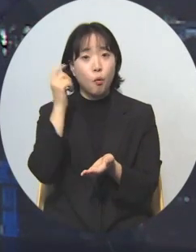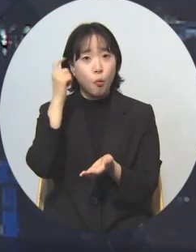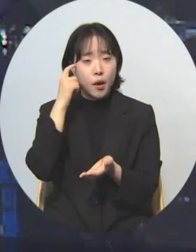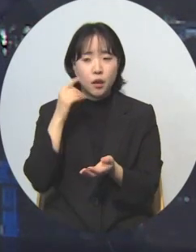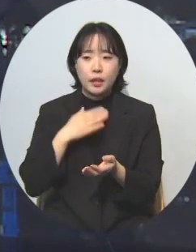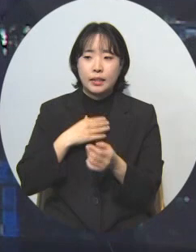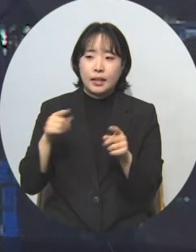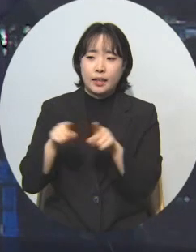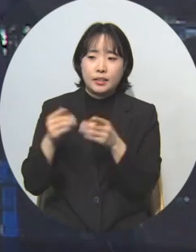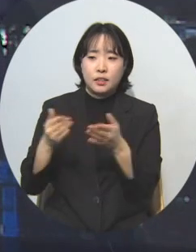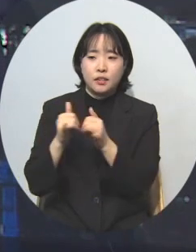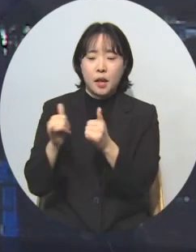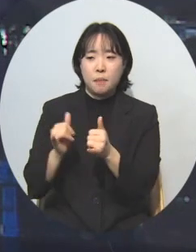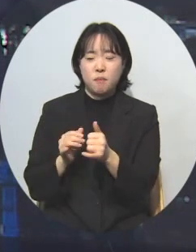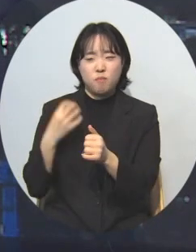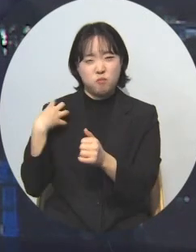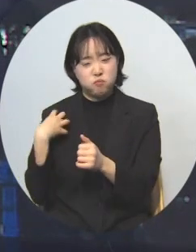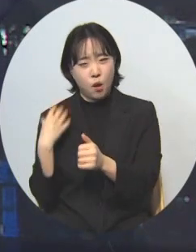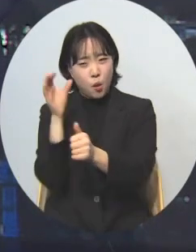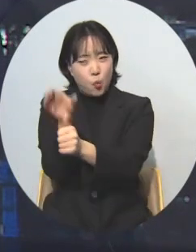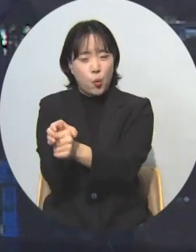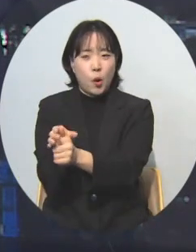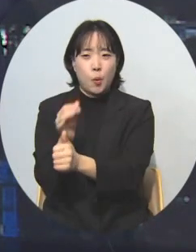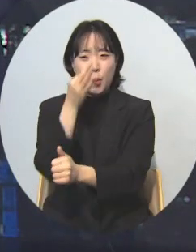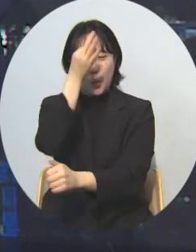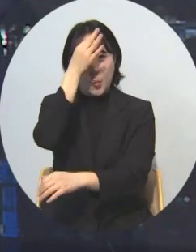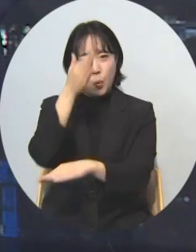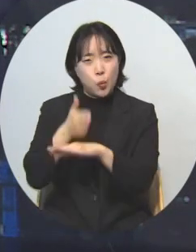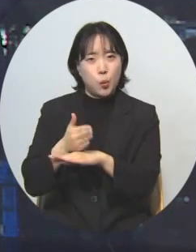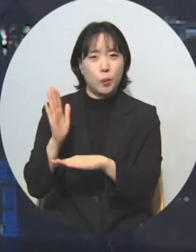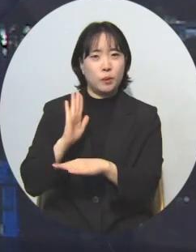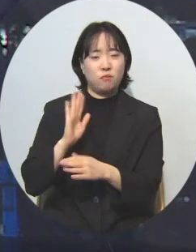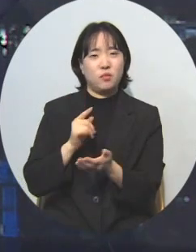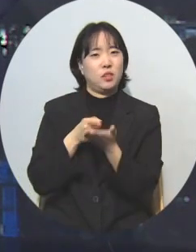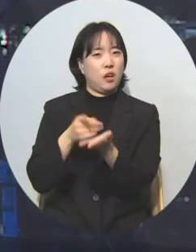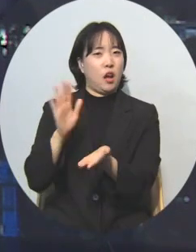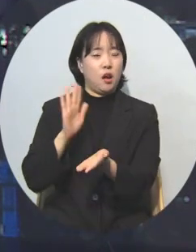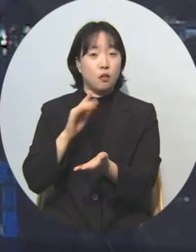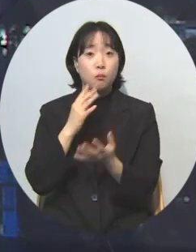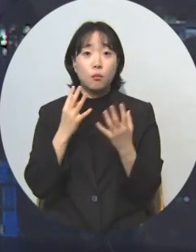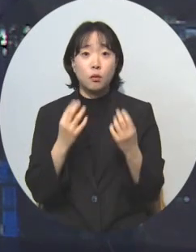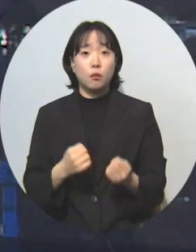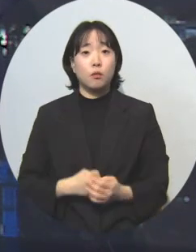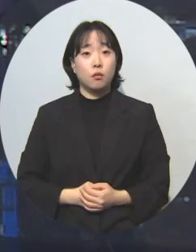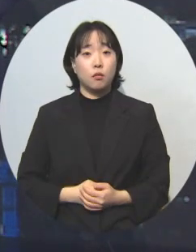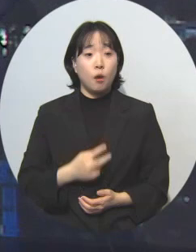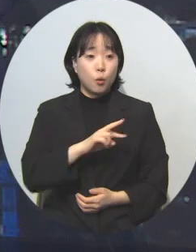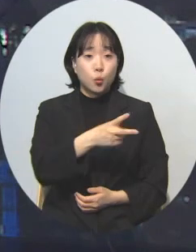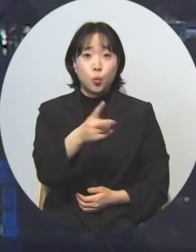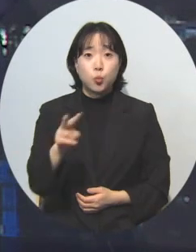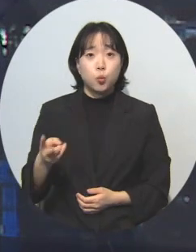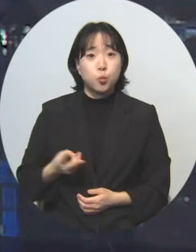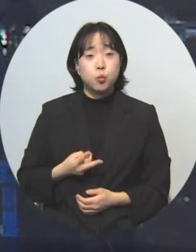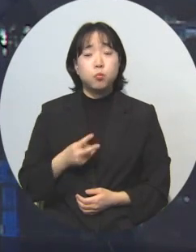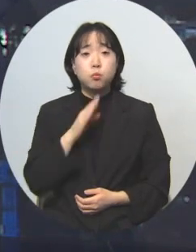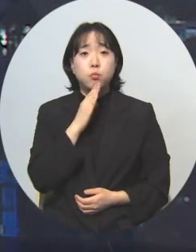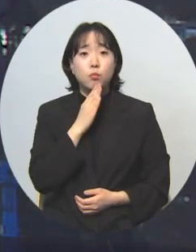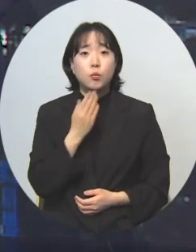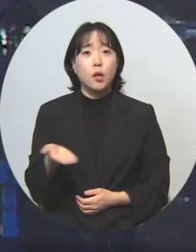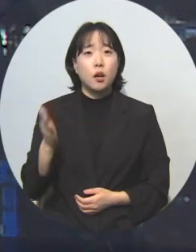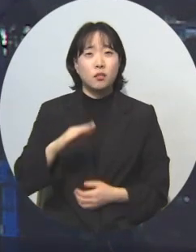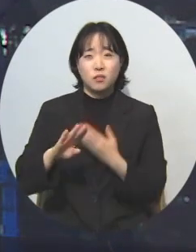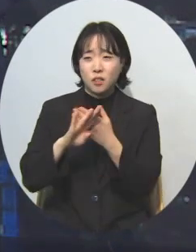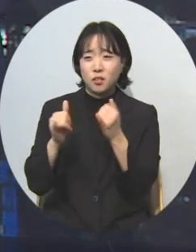줄까봐 신청을 꺼리는 걸로 나타났습니다 어차피 돌아가면서 하는 건데 동료들의 업무 가중을